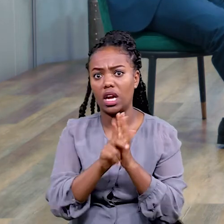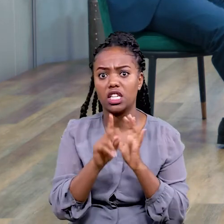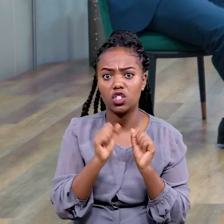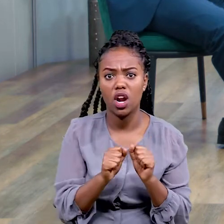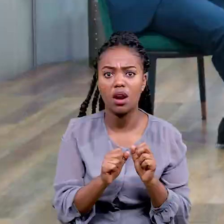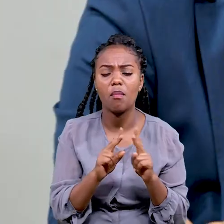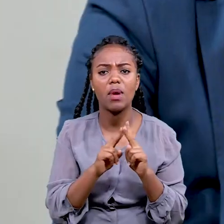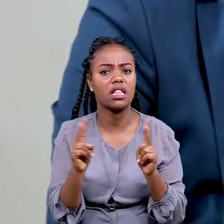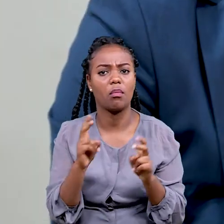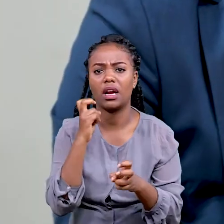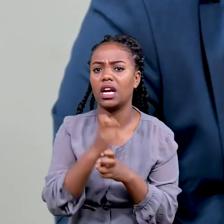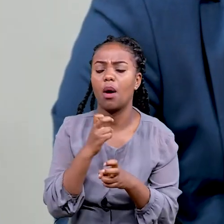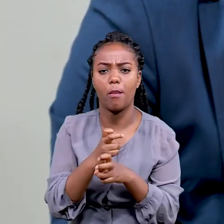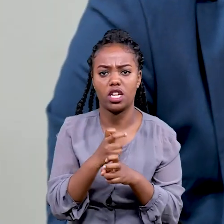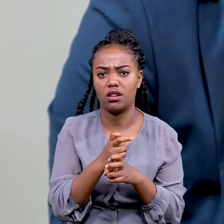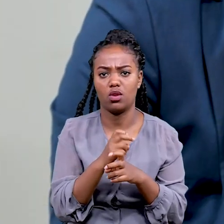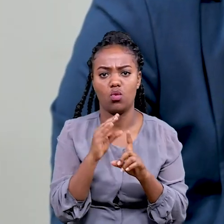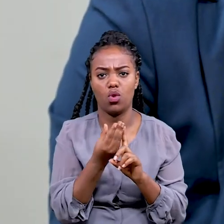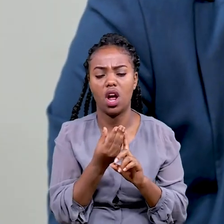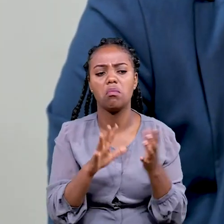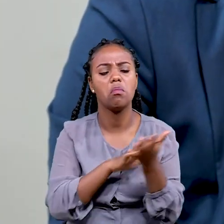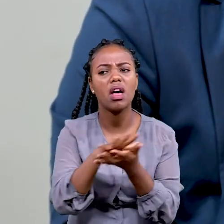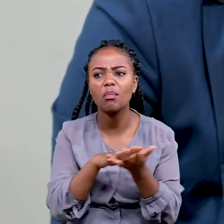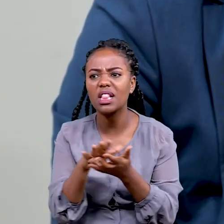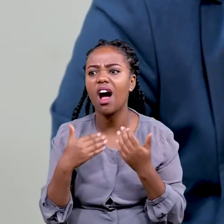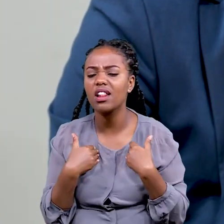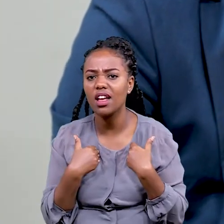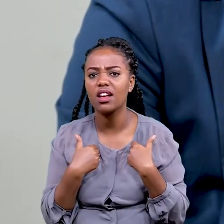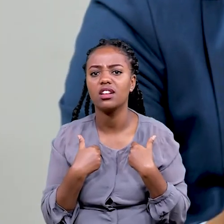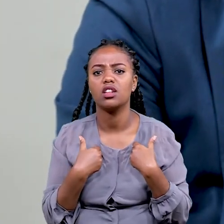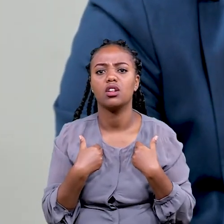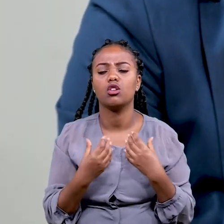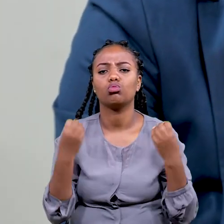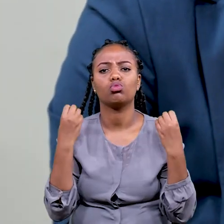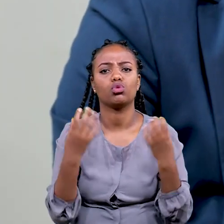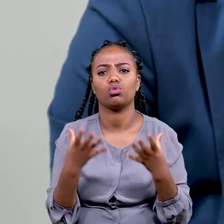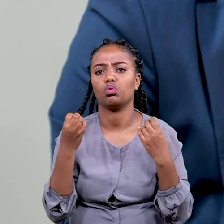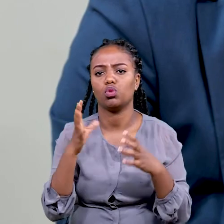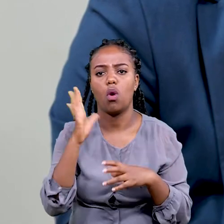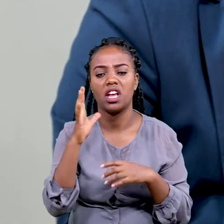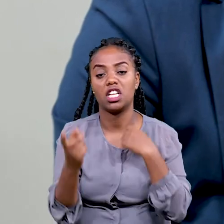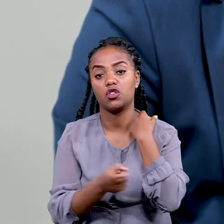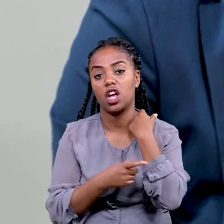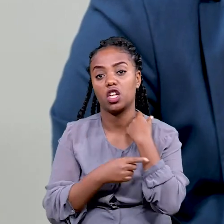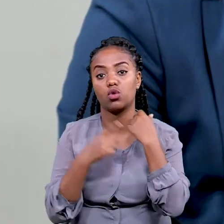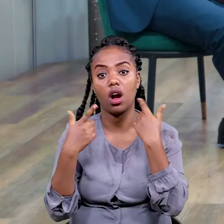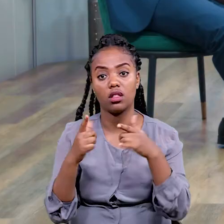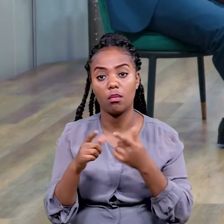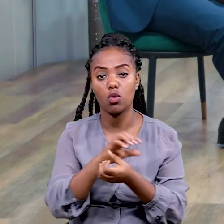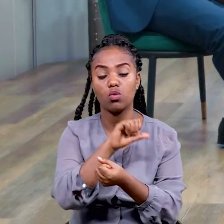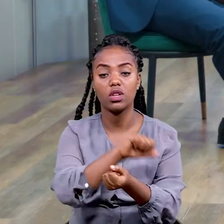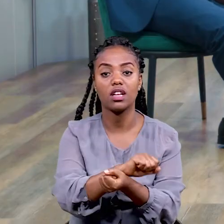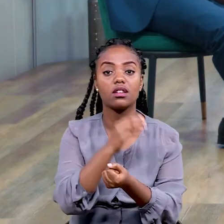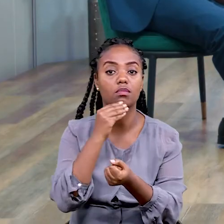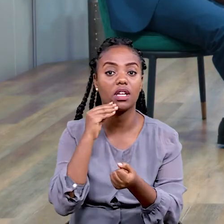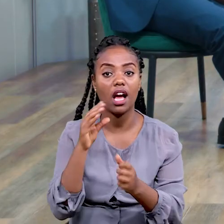ባይ ዘ ወይ ወረስ ኬስ ማለት ከባድ እንትን ይበጠብጣሉ ልጆችን። ብዙ ብዙ ብዙ አይነት ቻለንጆች ያጋጥማሉ።